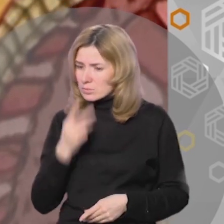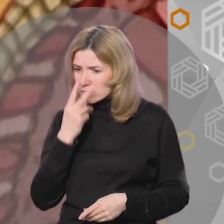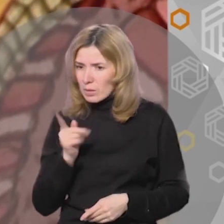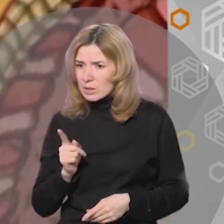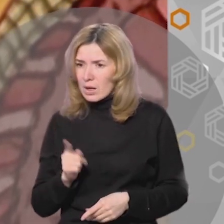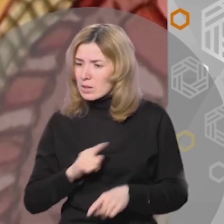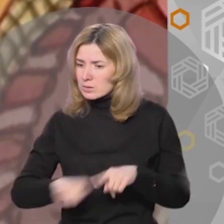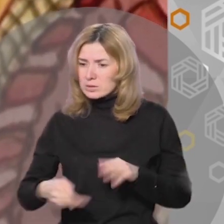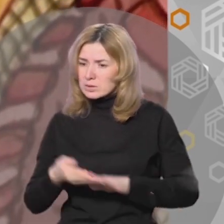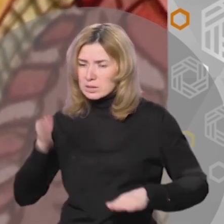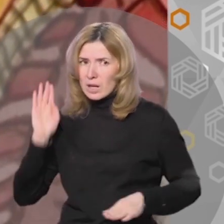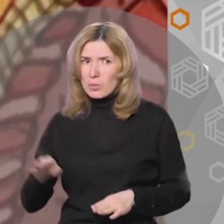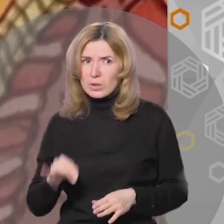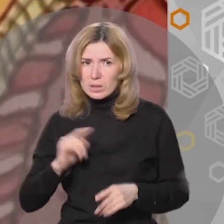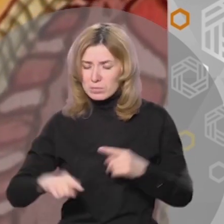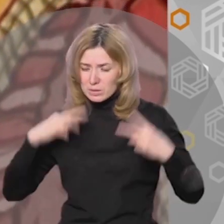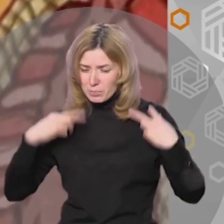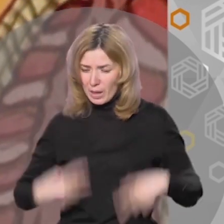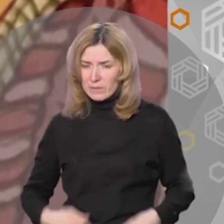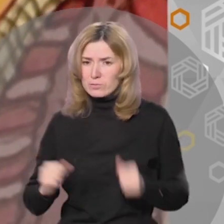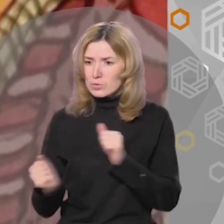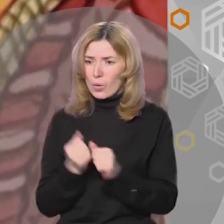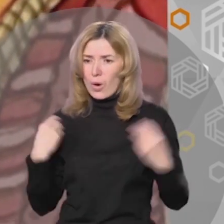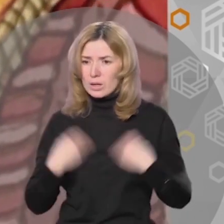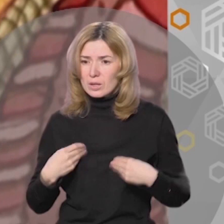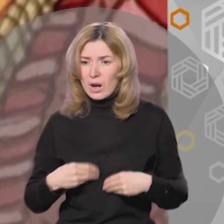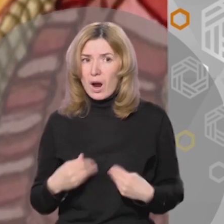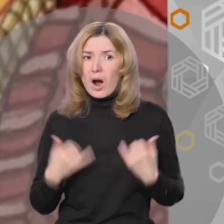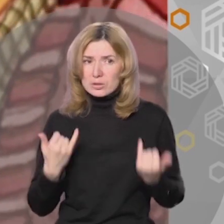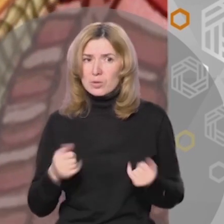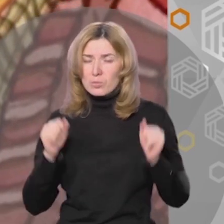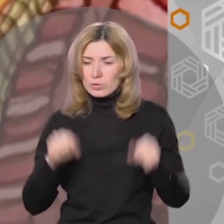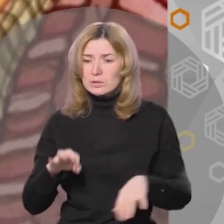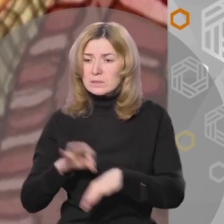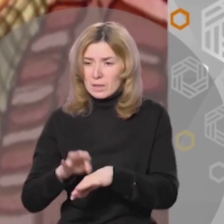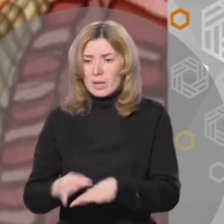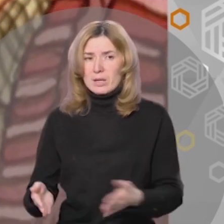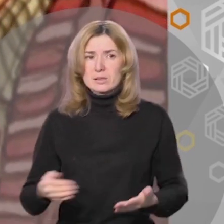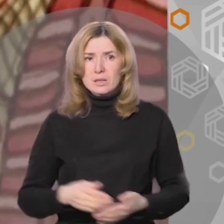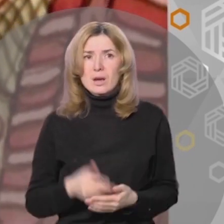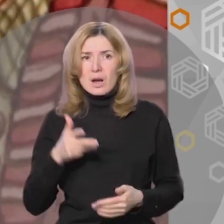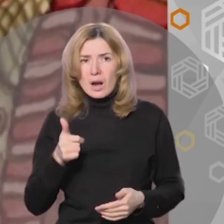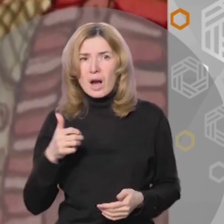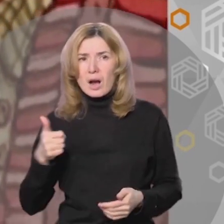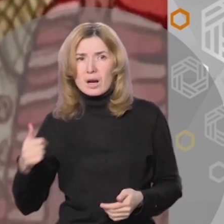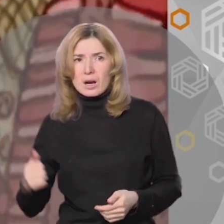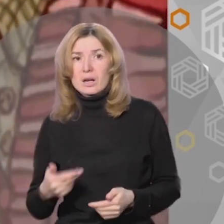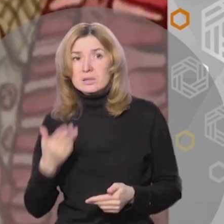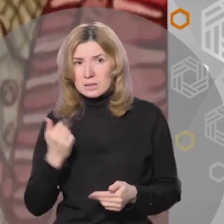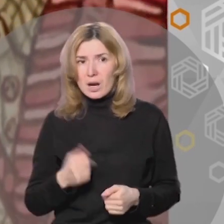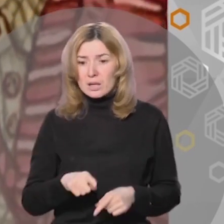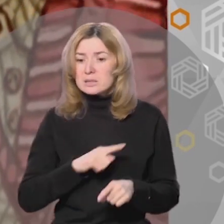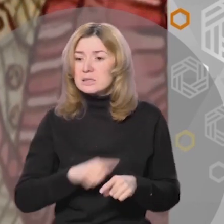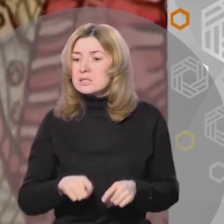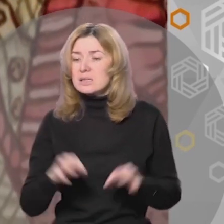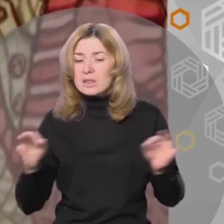Нюка, немедленно отправляйся домой и переоденься в сухое, а то еще и вправду заболеешь. И